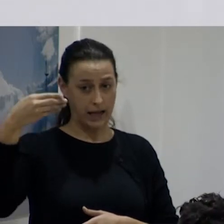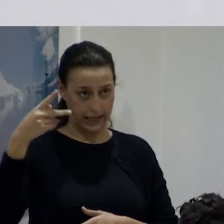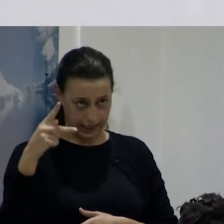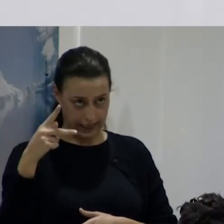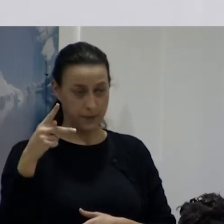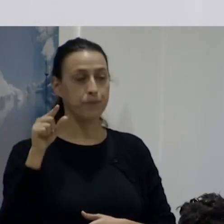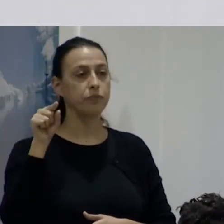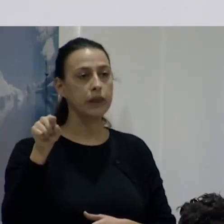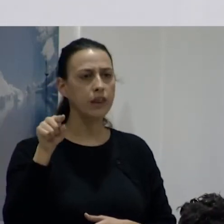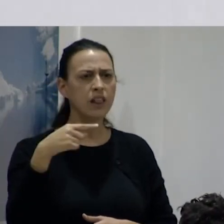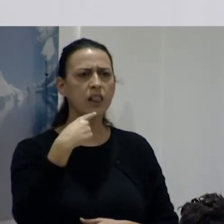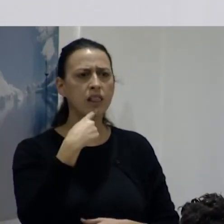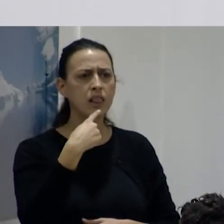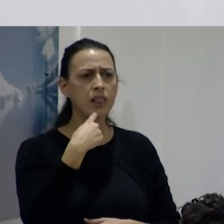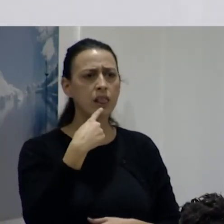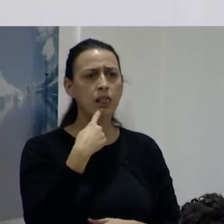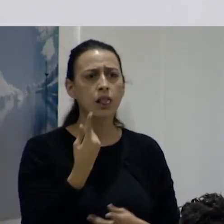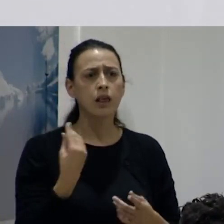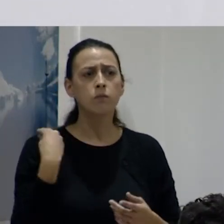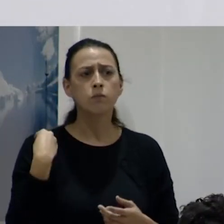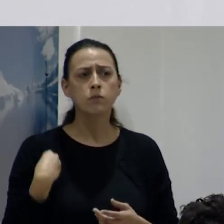ens interessa en la seva pintura.